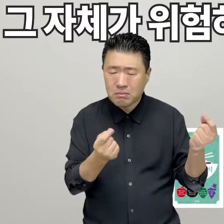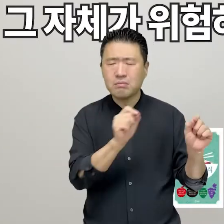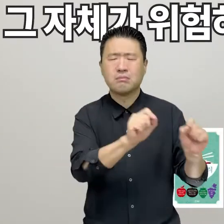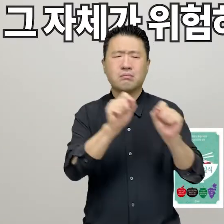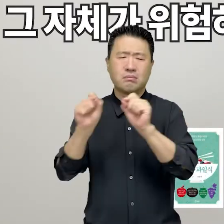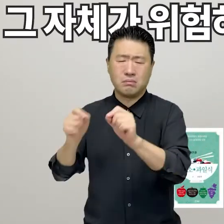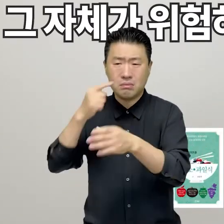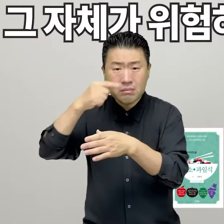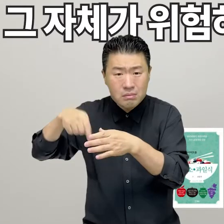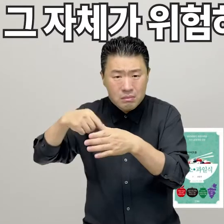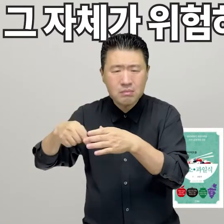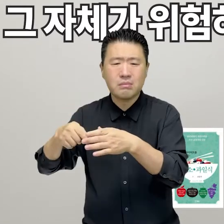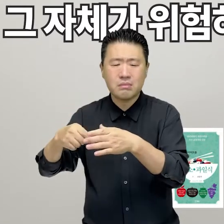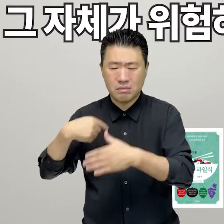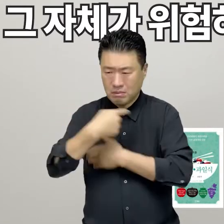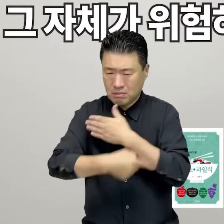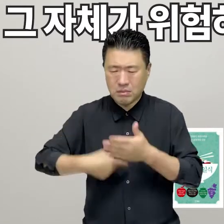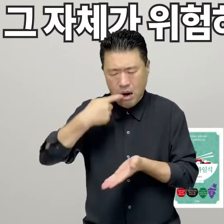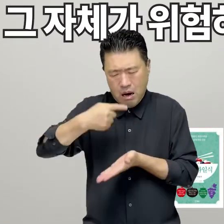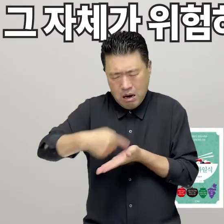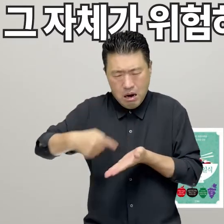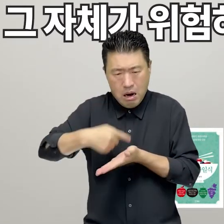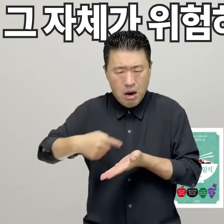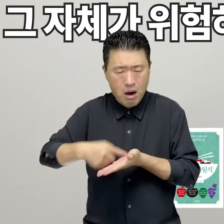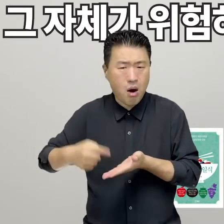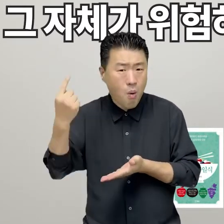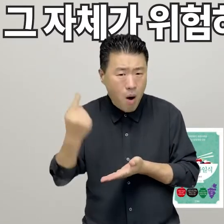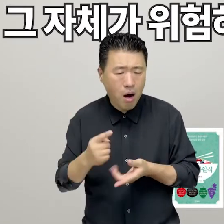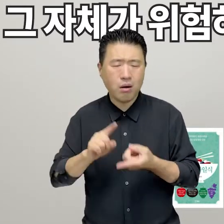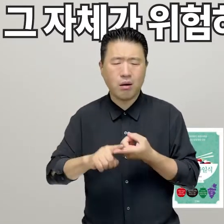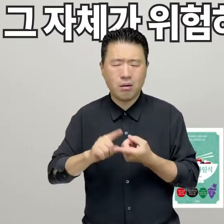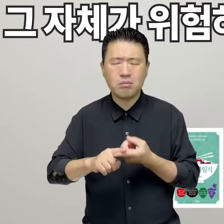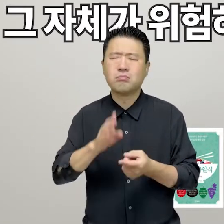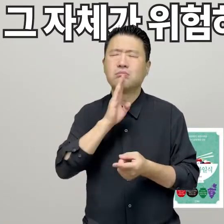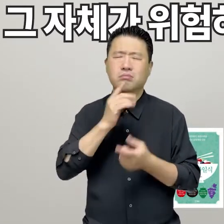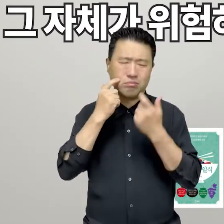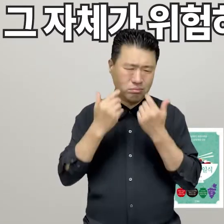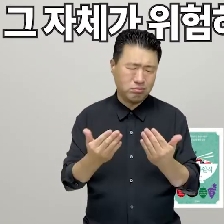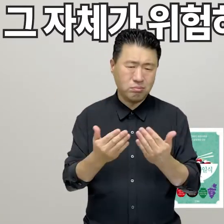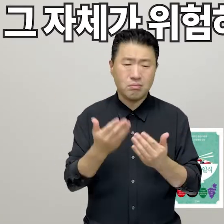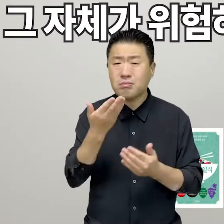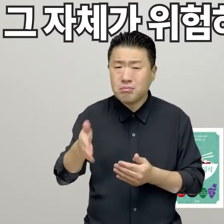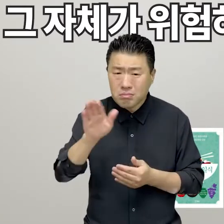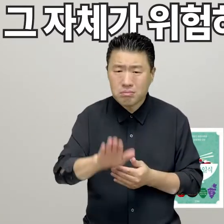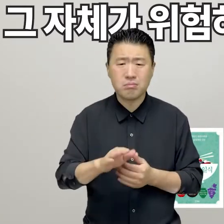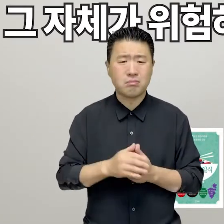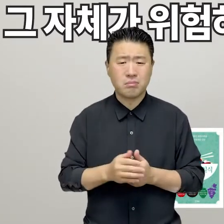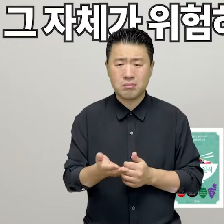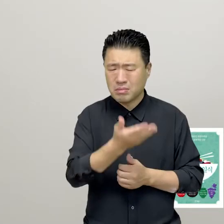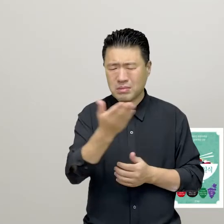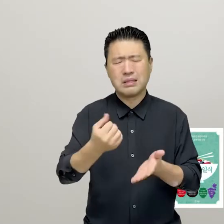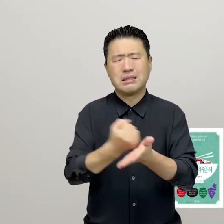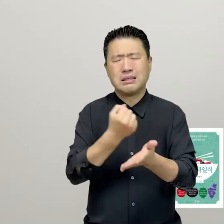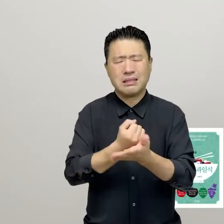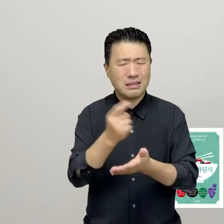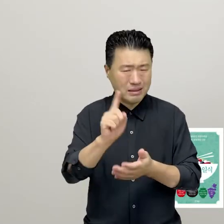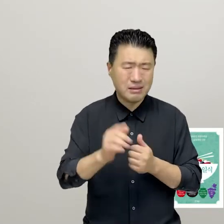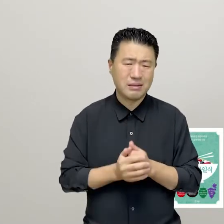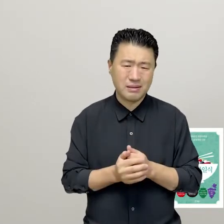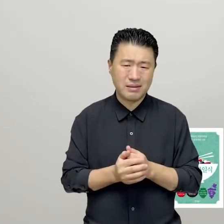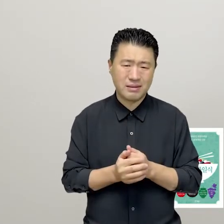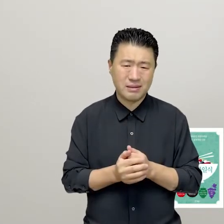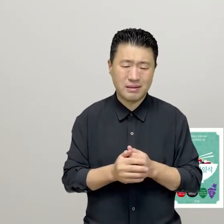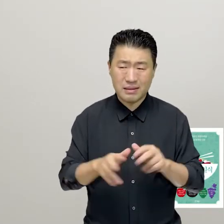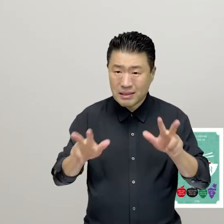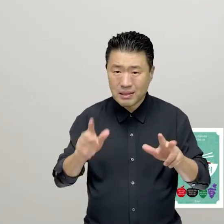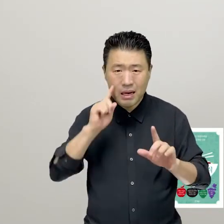밝혀졌듯이 커피 역시 몸에 많은 부작용을 갖고 온다는 것이 밝혀지고 있지만 아쉽게도